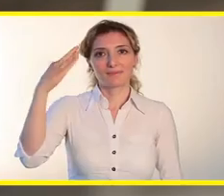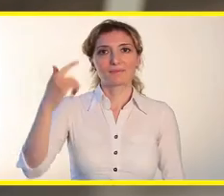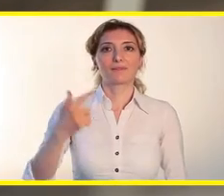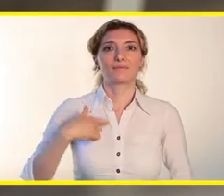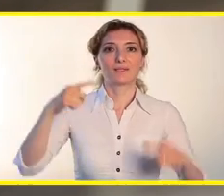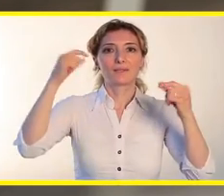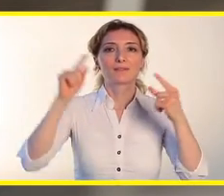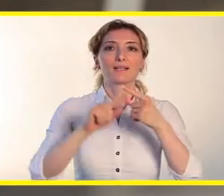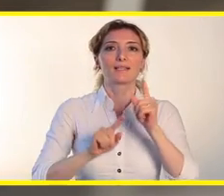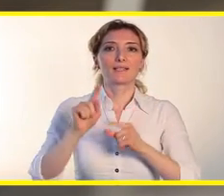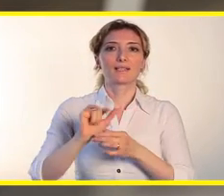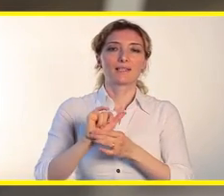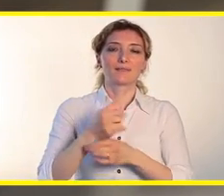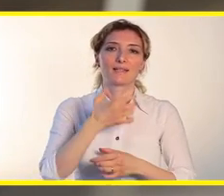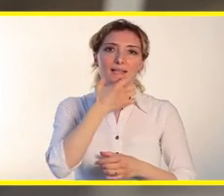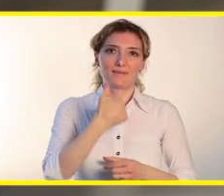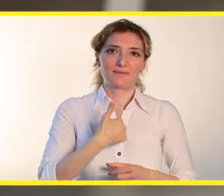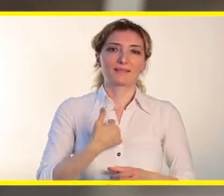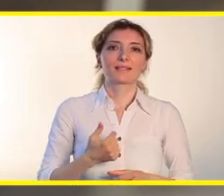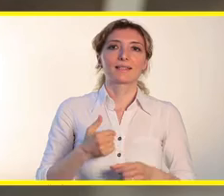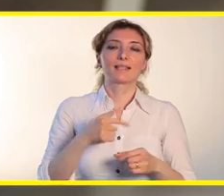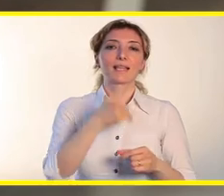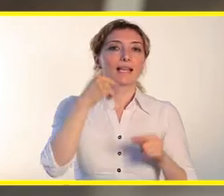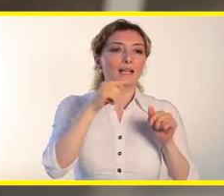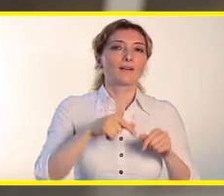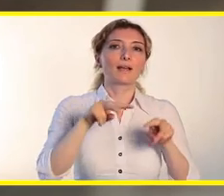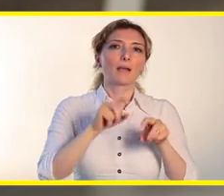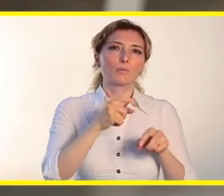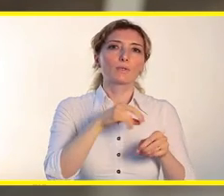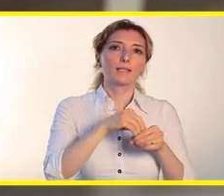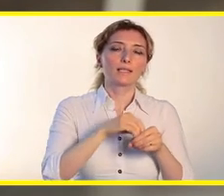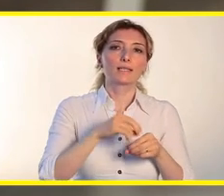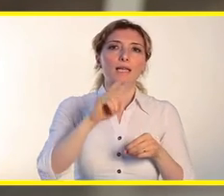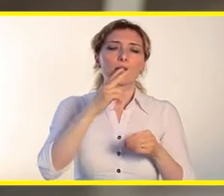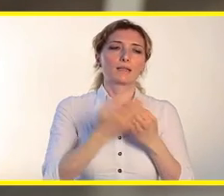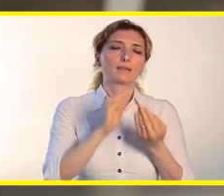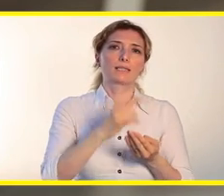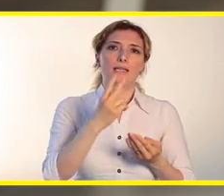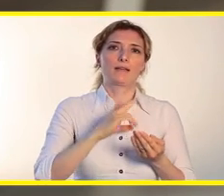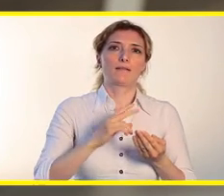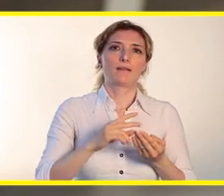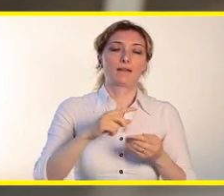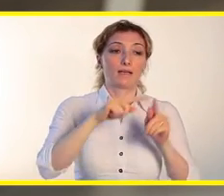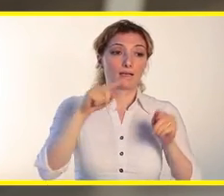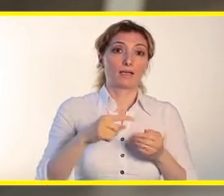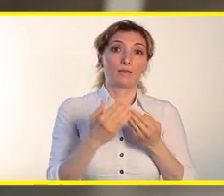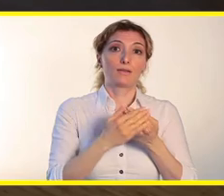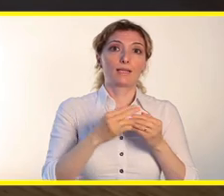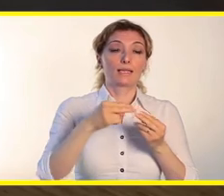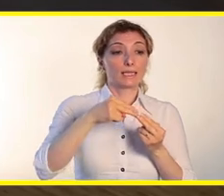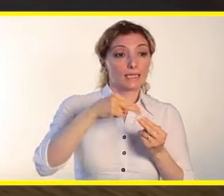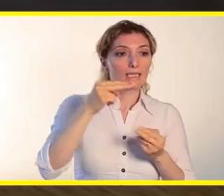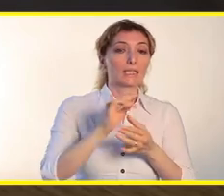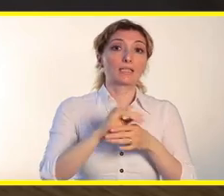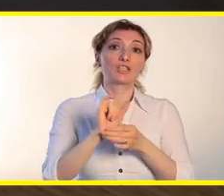Merhaba, ben Turkcell Teknoloji Danışmanınız Gamze. HTC One M9, iki renkli metal kasası ve kasa üzerindeki